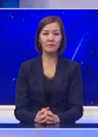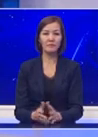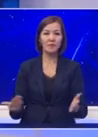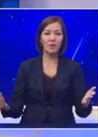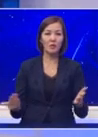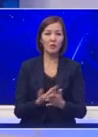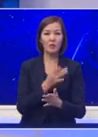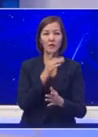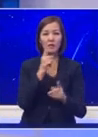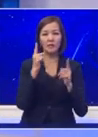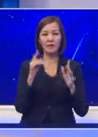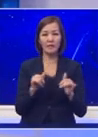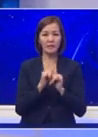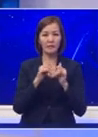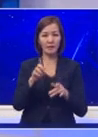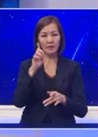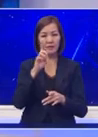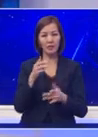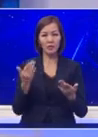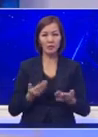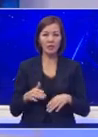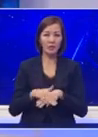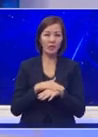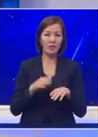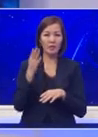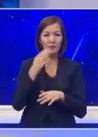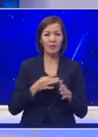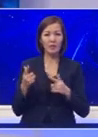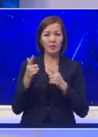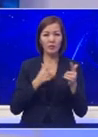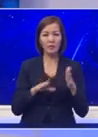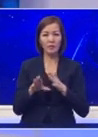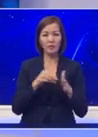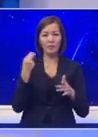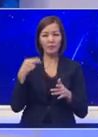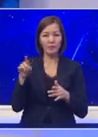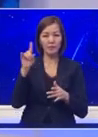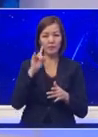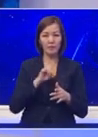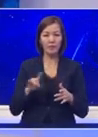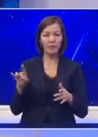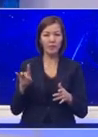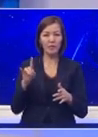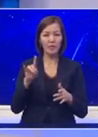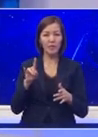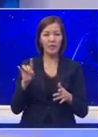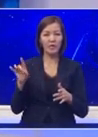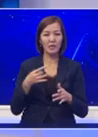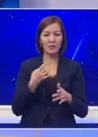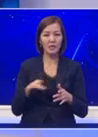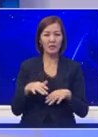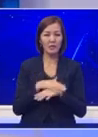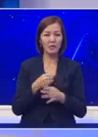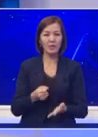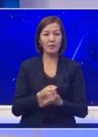новый этап развития страны жители Алматинской области готовятся к проведению выборов президента Республики Казахстан население поддерживает